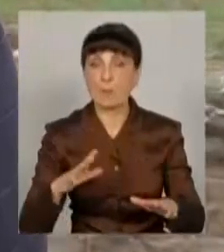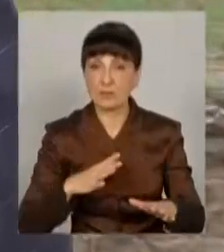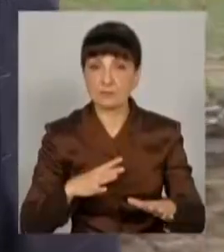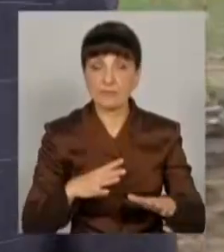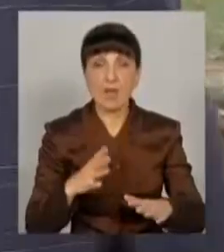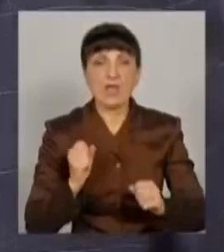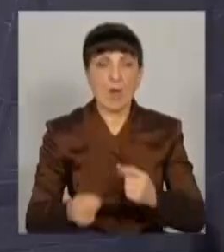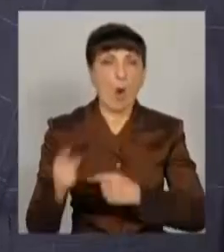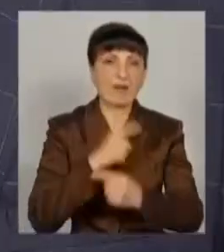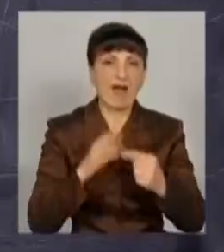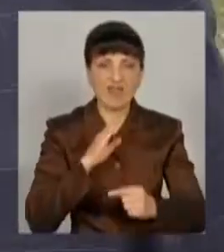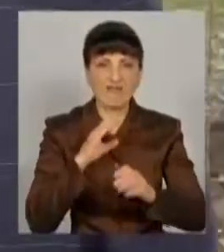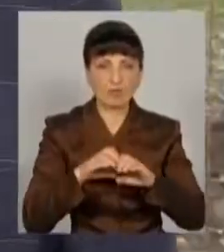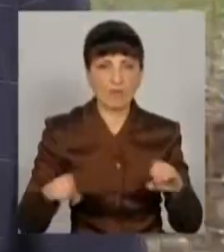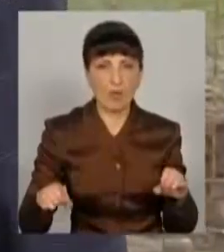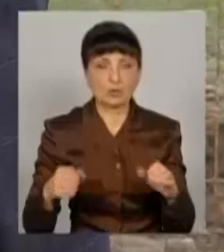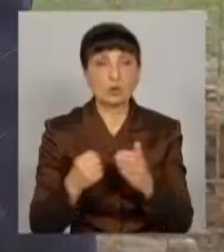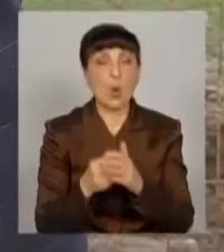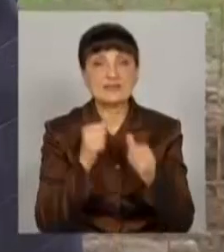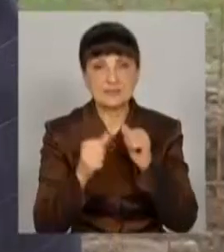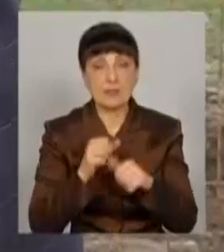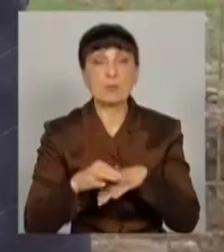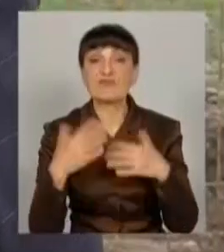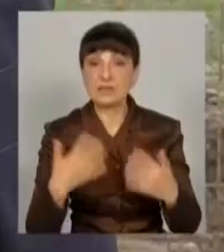по обратному водоводу до испытания провели, и